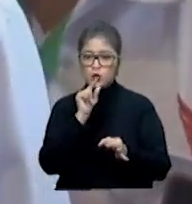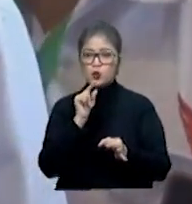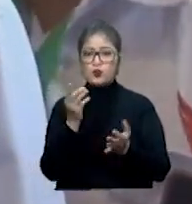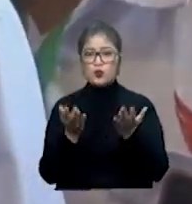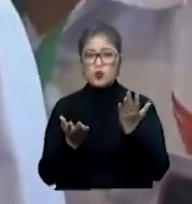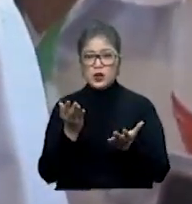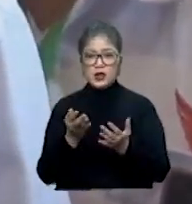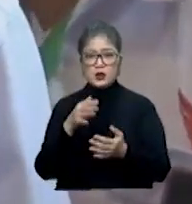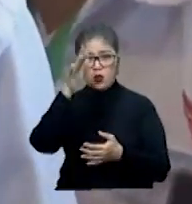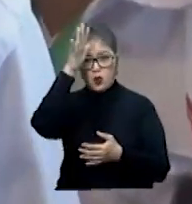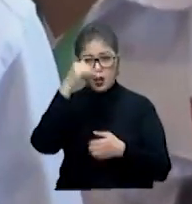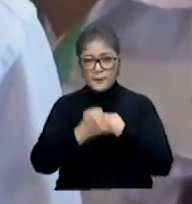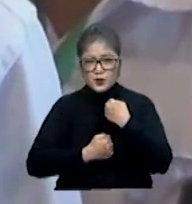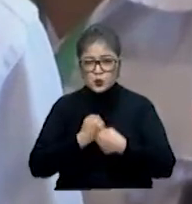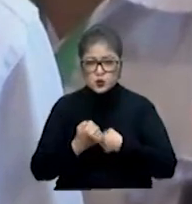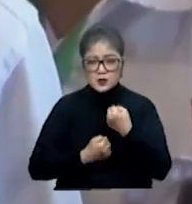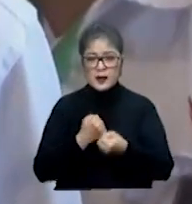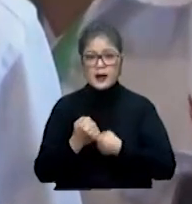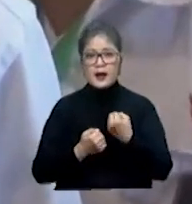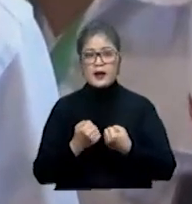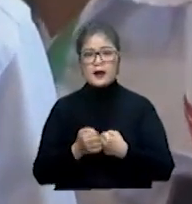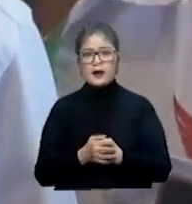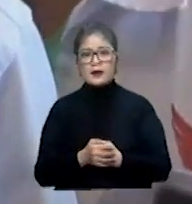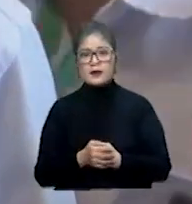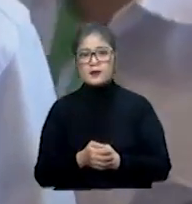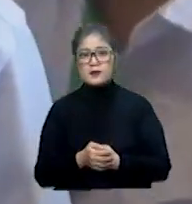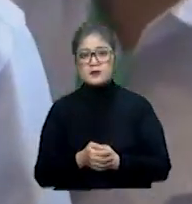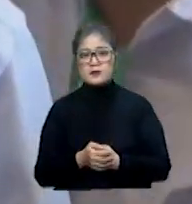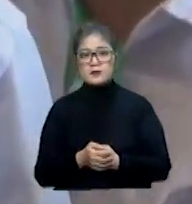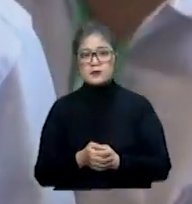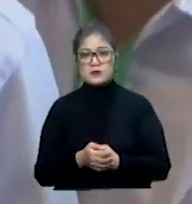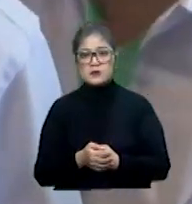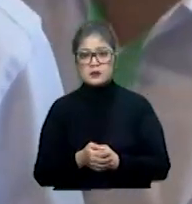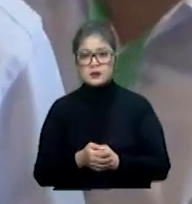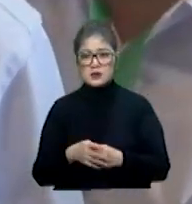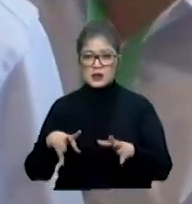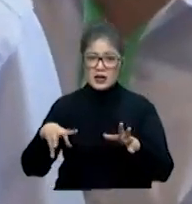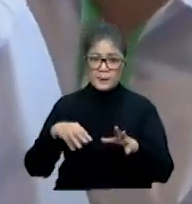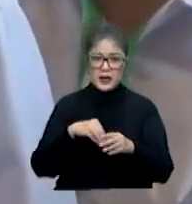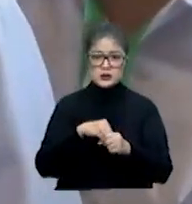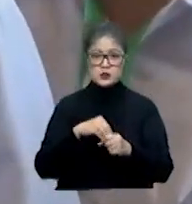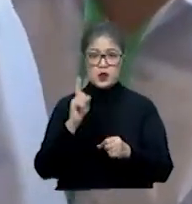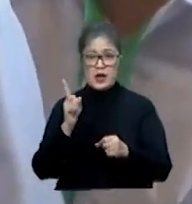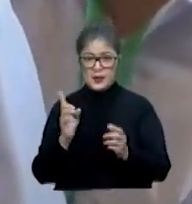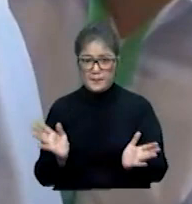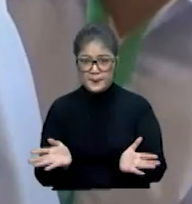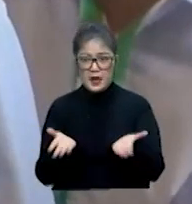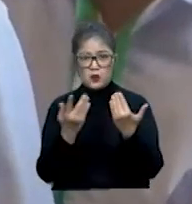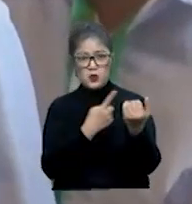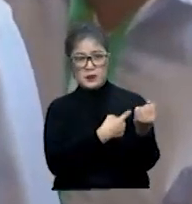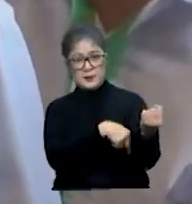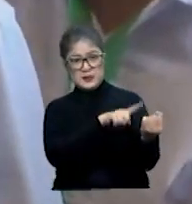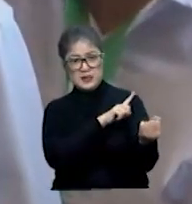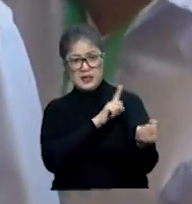seorang entrepreneur, ya, untuk termasuk juga bisa membangun kapasitas diri sesuai